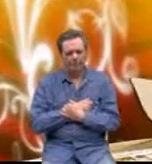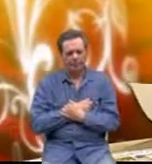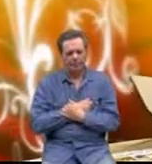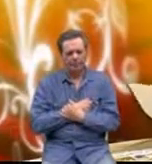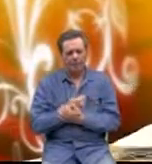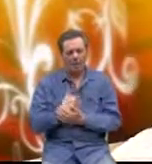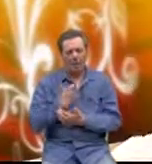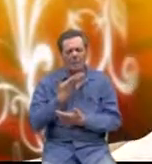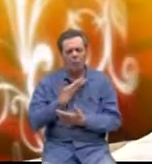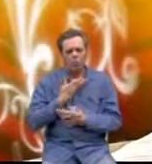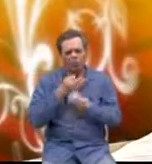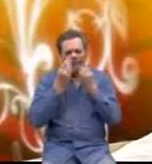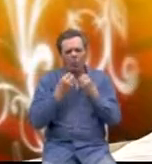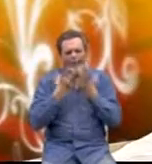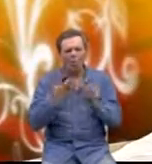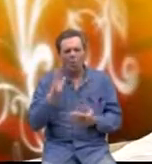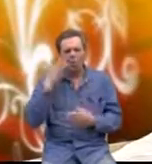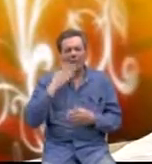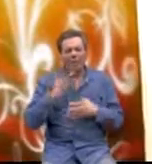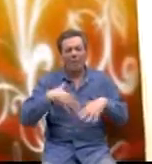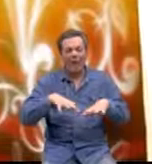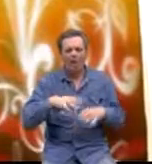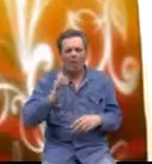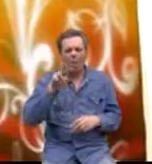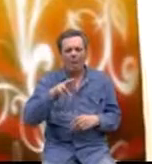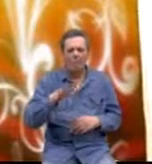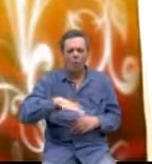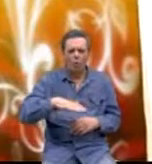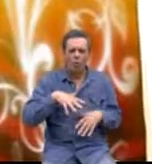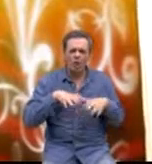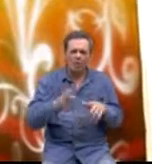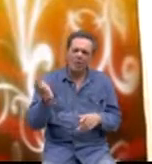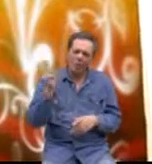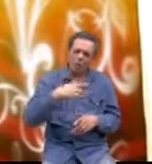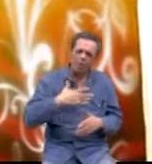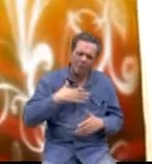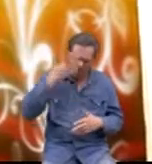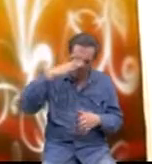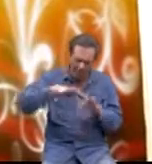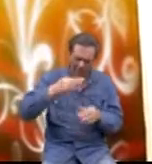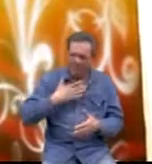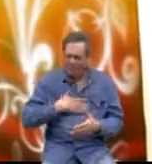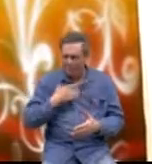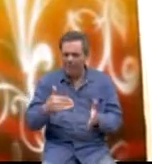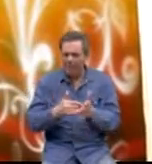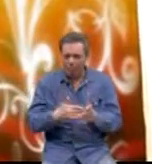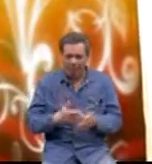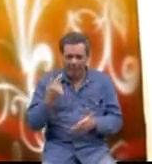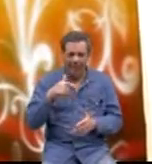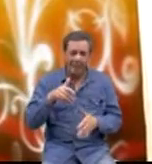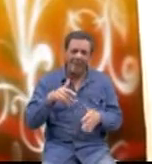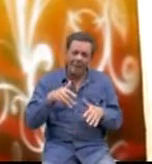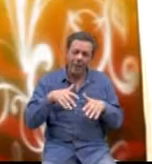mi smo dobili informaciju od gradskog vijeća, recimo, da oni imaju prostor za ljude da dođu sa svojim idejama, željama, potrebama, ali da se ljudi